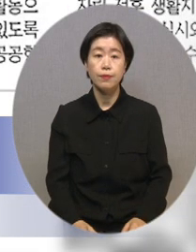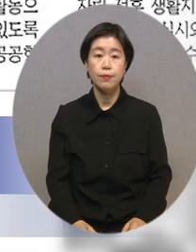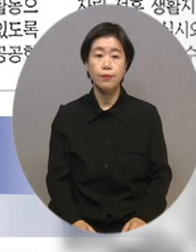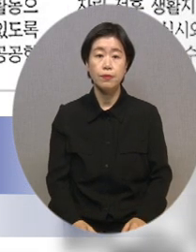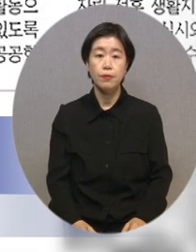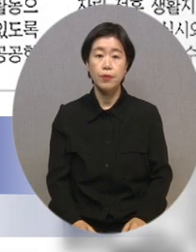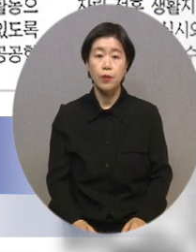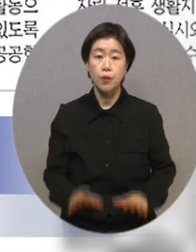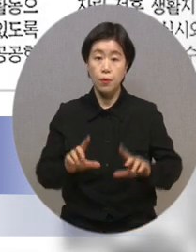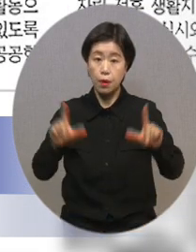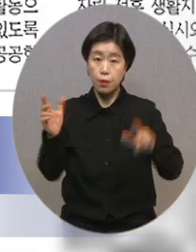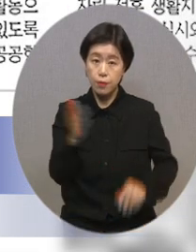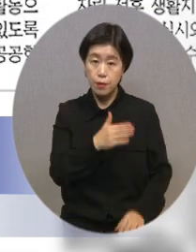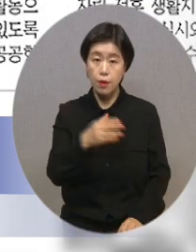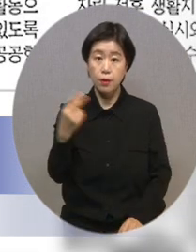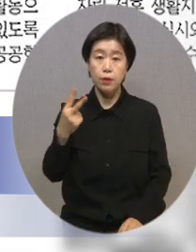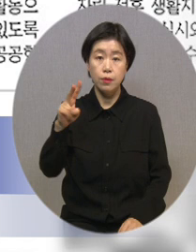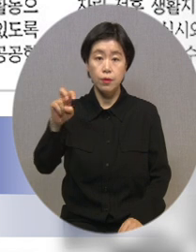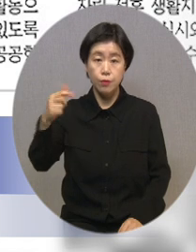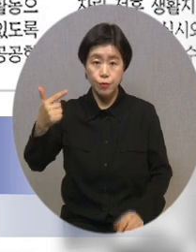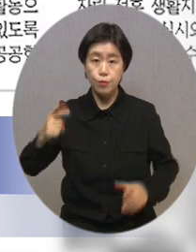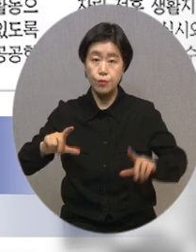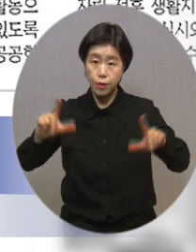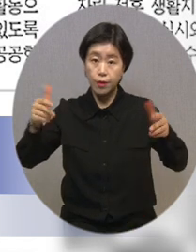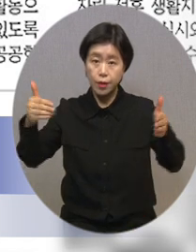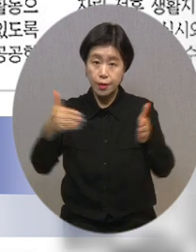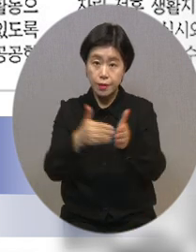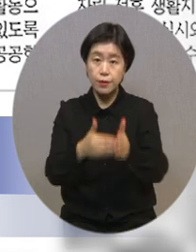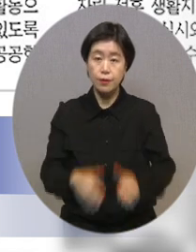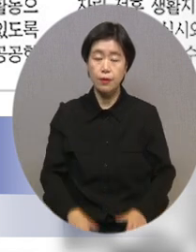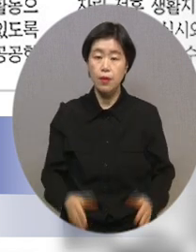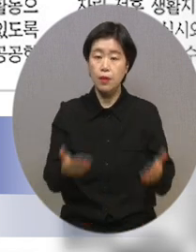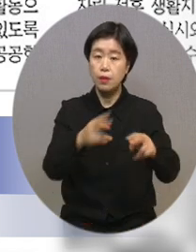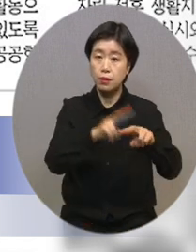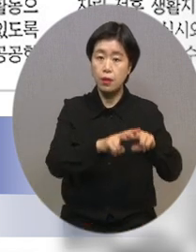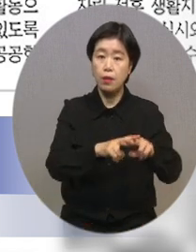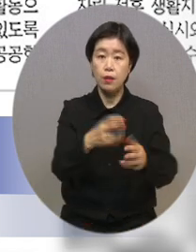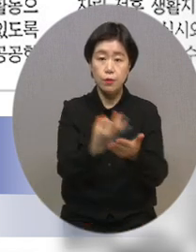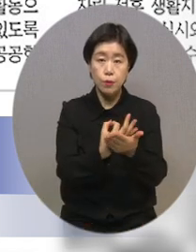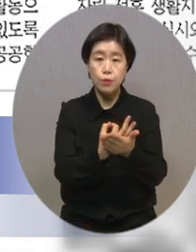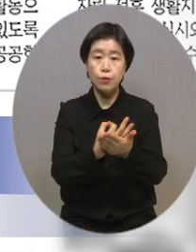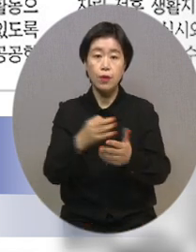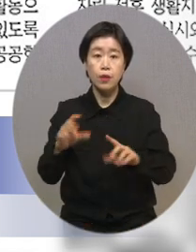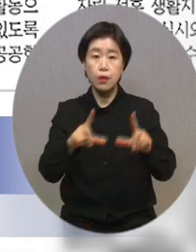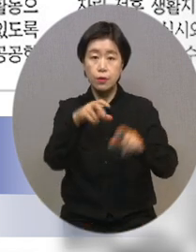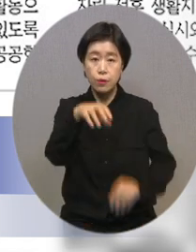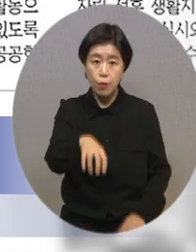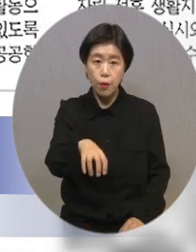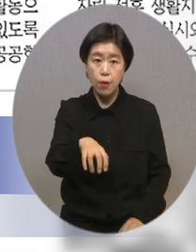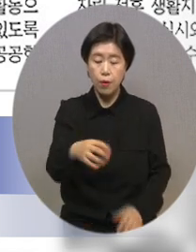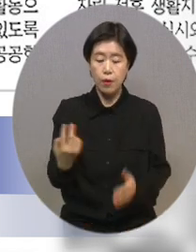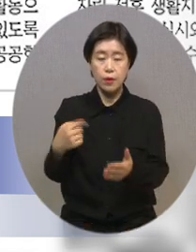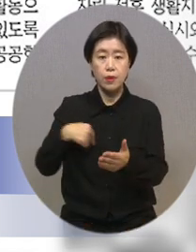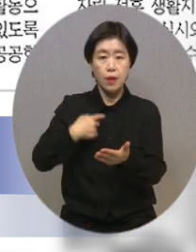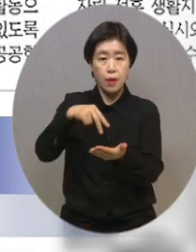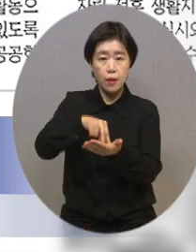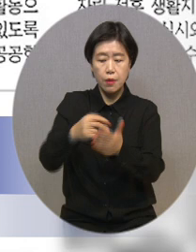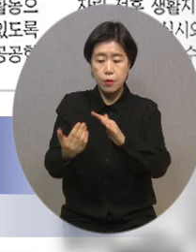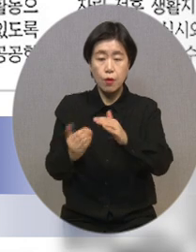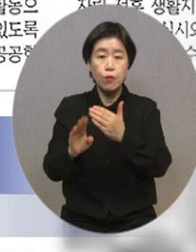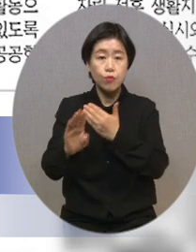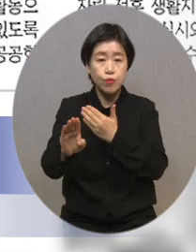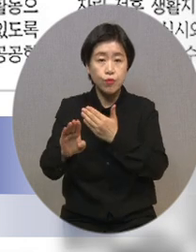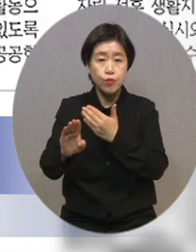경기도는 올해부터 2026년까지 일자리와 소득 거주 공간 자립 전후 생활 지원 세개